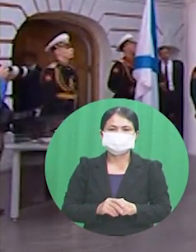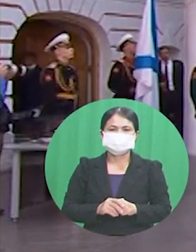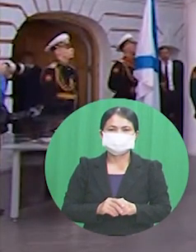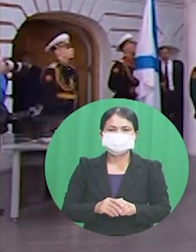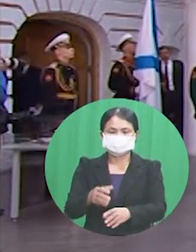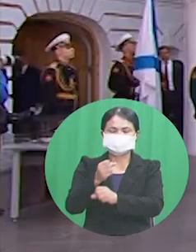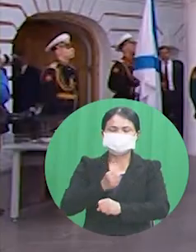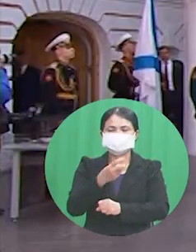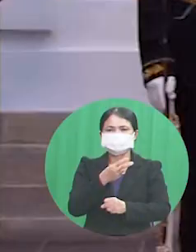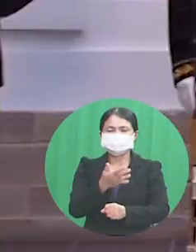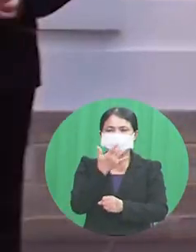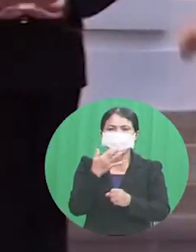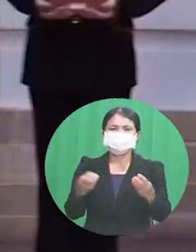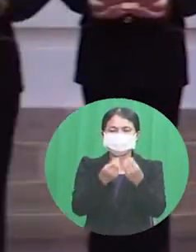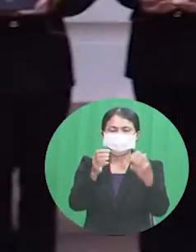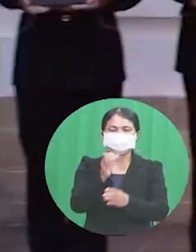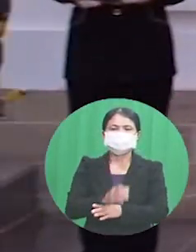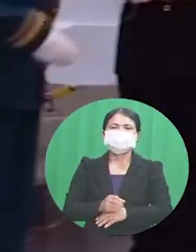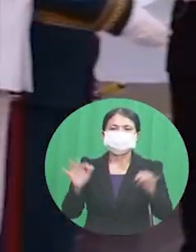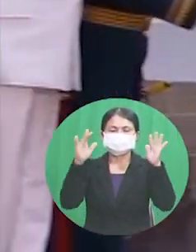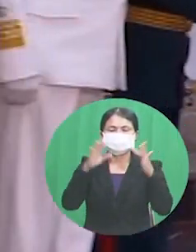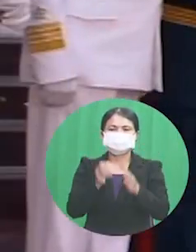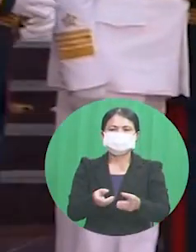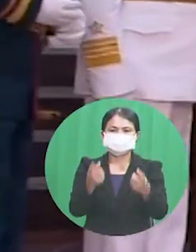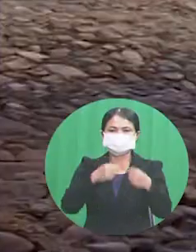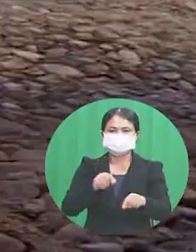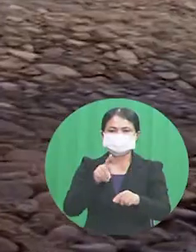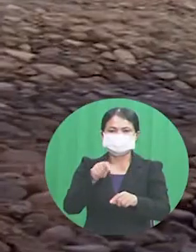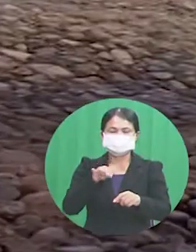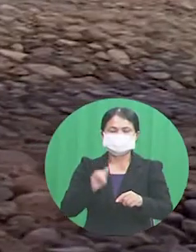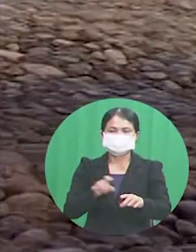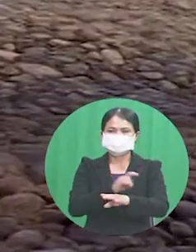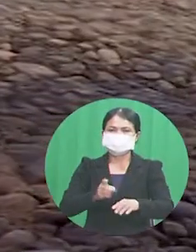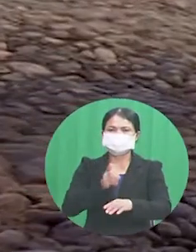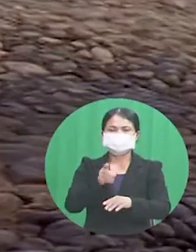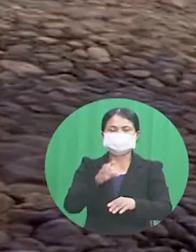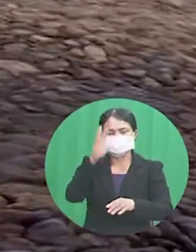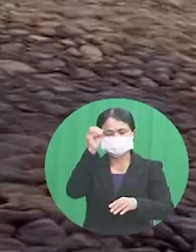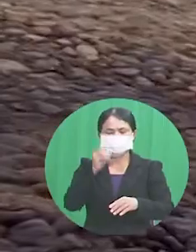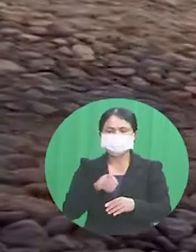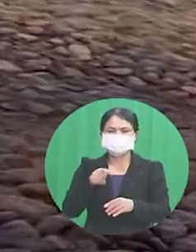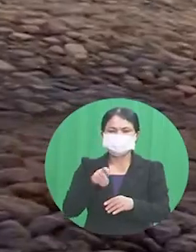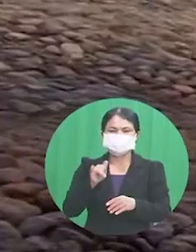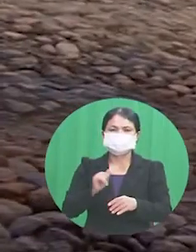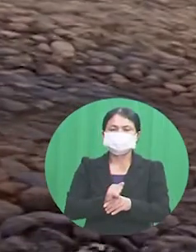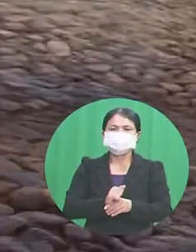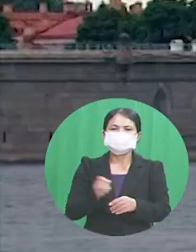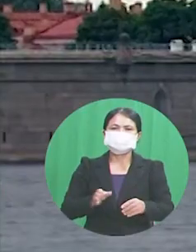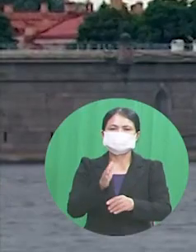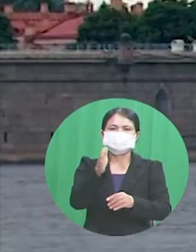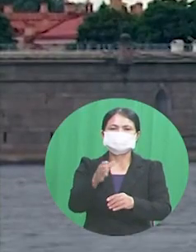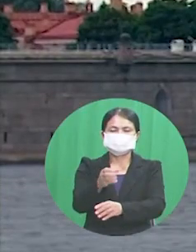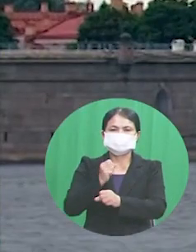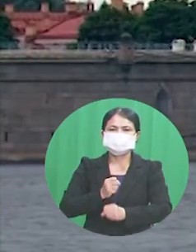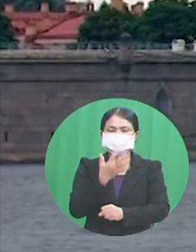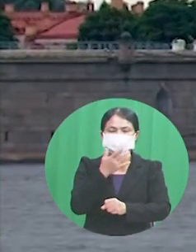កងទ័ពជើងទឹកជាច្រើនអ្នកបានអបអសាតូវត្តមានរបស់លោកពូទីននៅពេលនោះលោកពូទីនបាននិយាយថាឆាប់ៗនេះកងទ័ពជើ